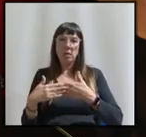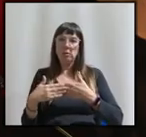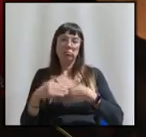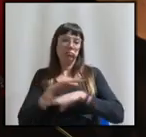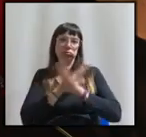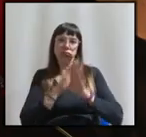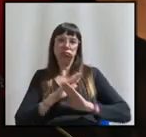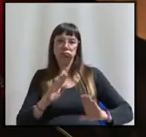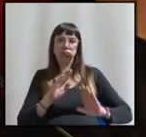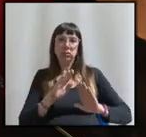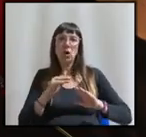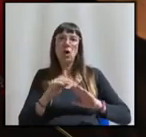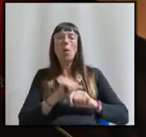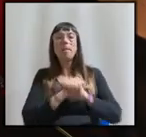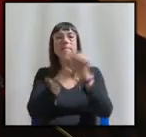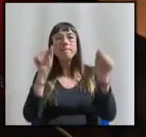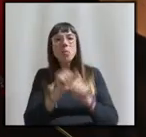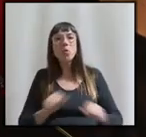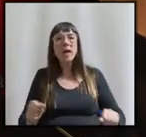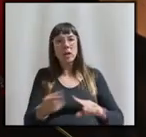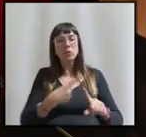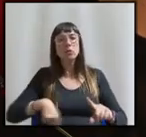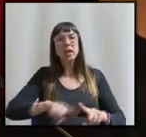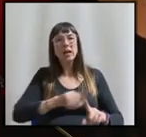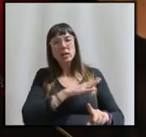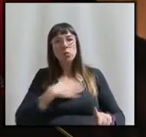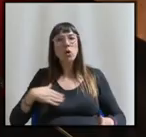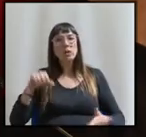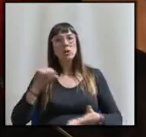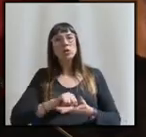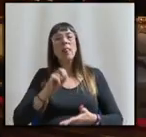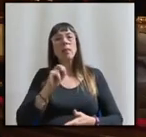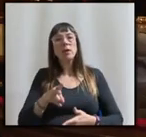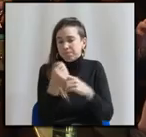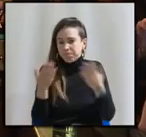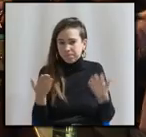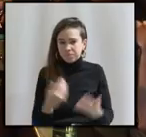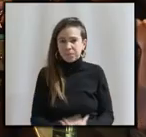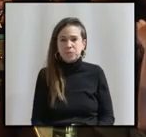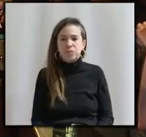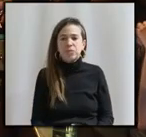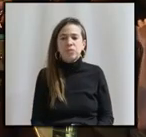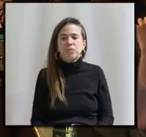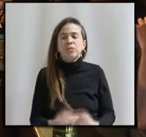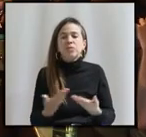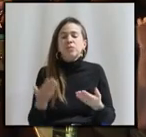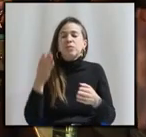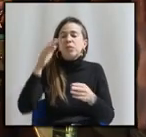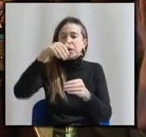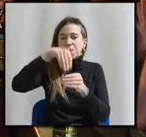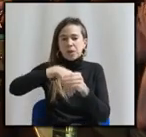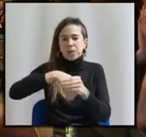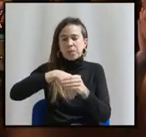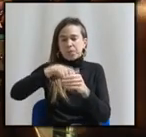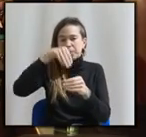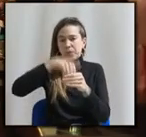SOMI sempre havíem desitjat per la ciutat de Vic. Per tant, el nostre vot serà favorable. Doncs gràcies. Passem a votació si no hi ha més intervencions. Vots